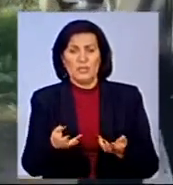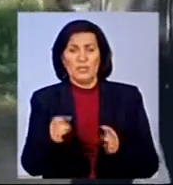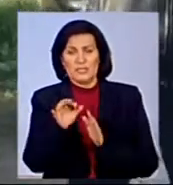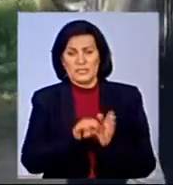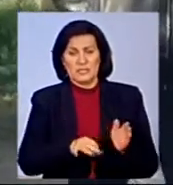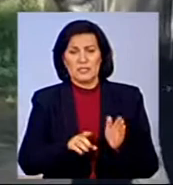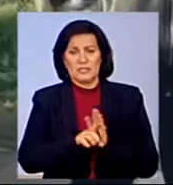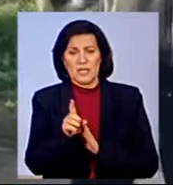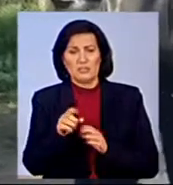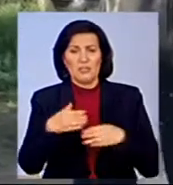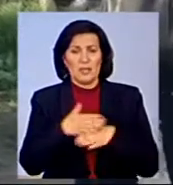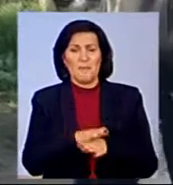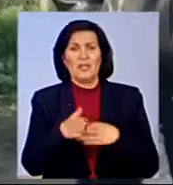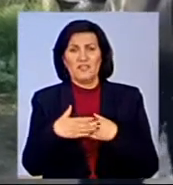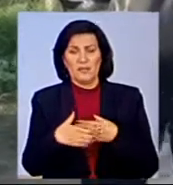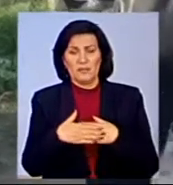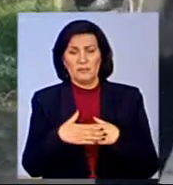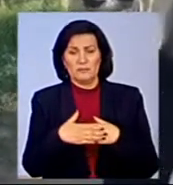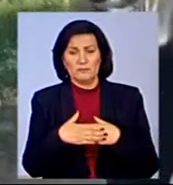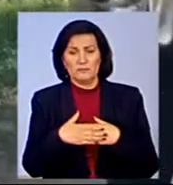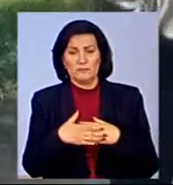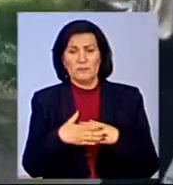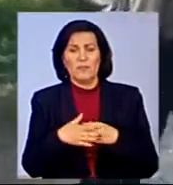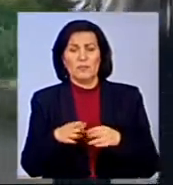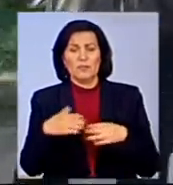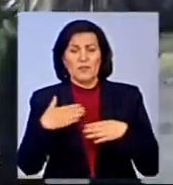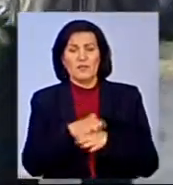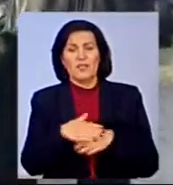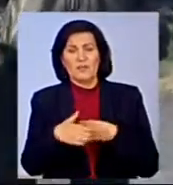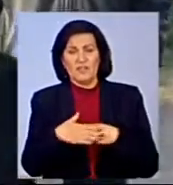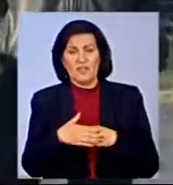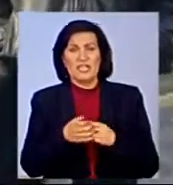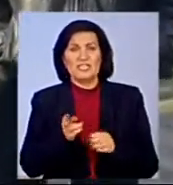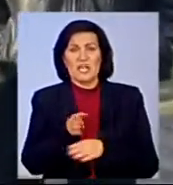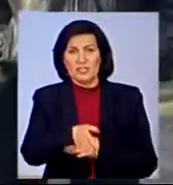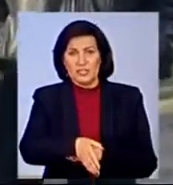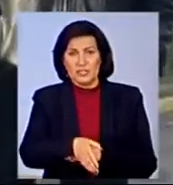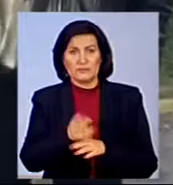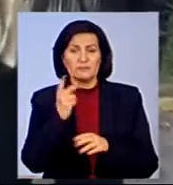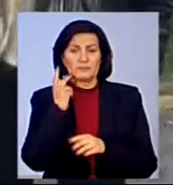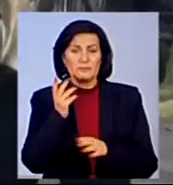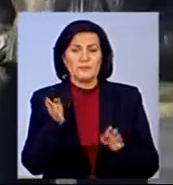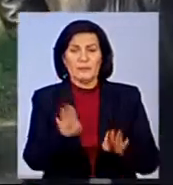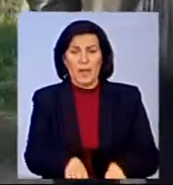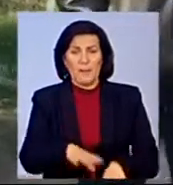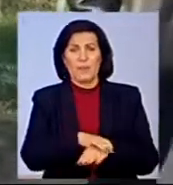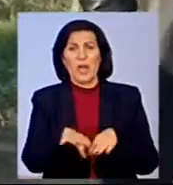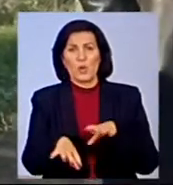сразу начали ломать дверь. А так выломали дверь, зашли, как всегда, на пол, наручники.